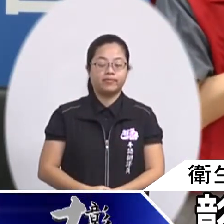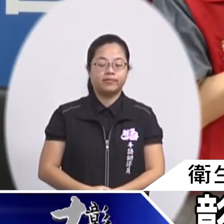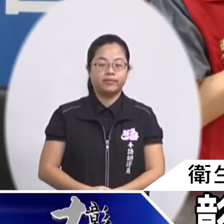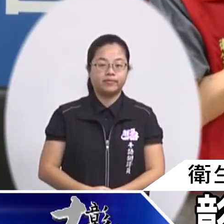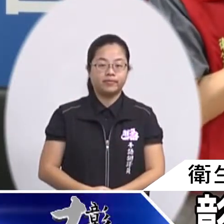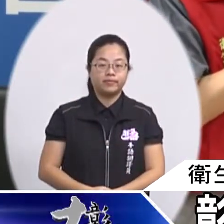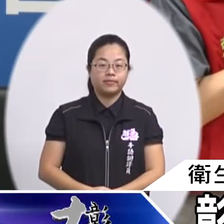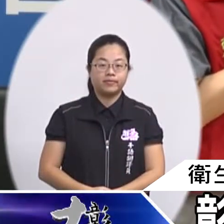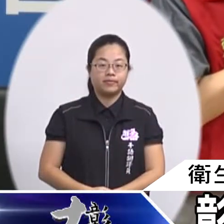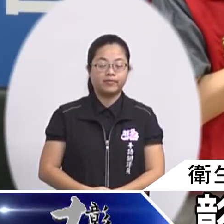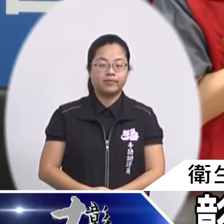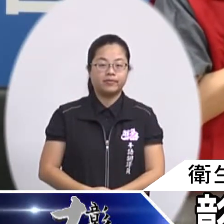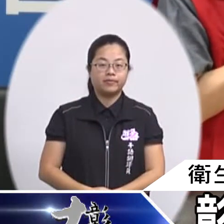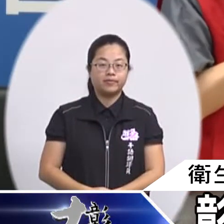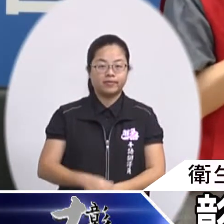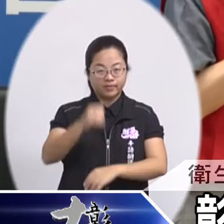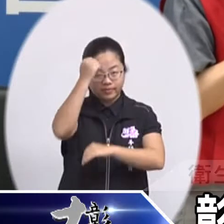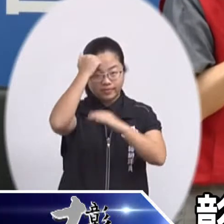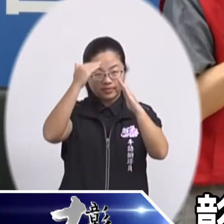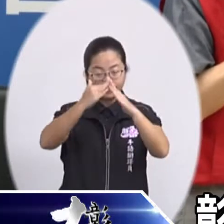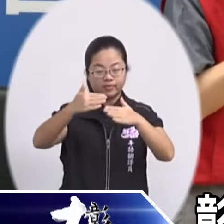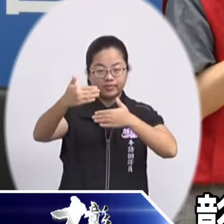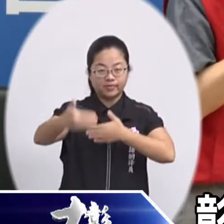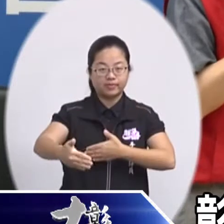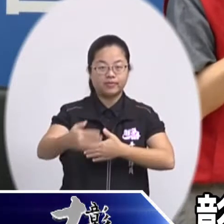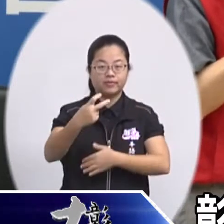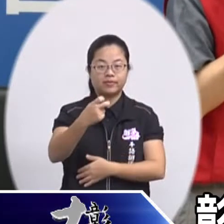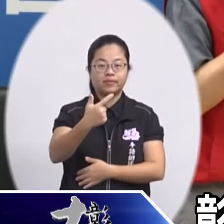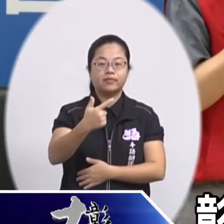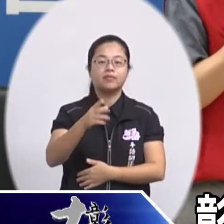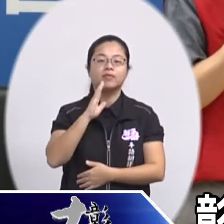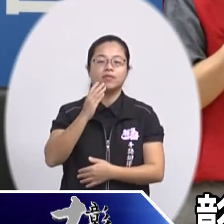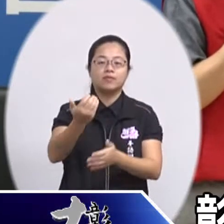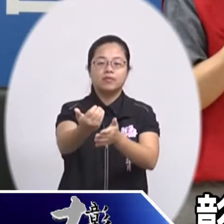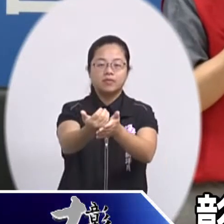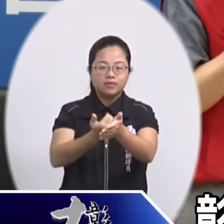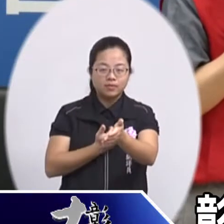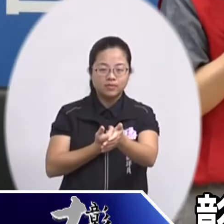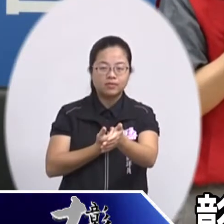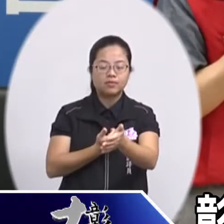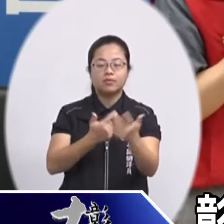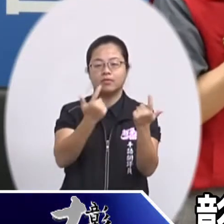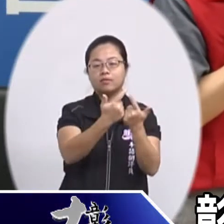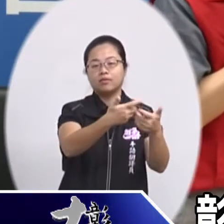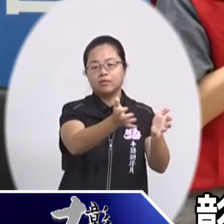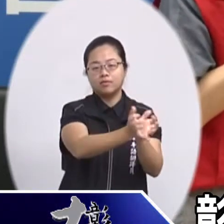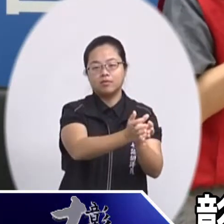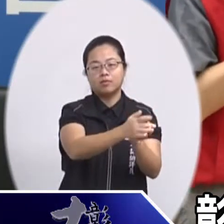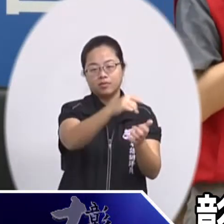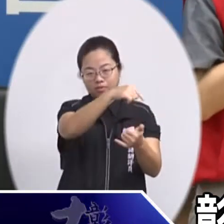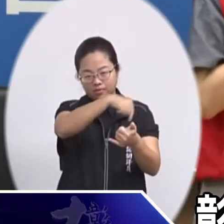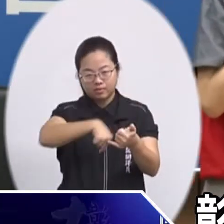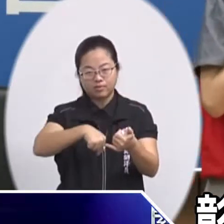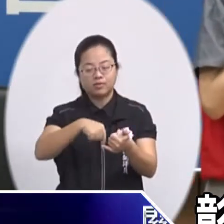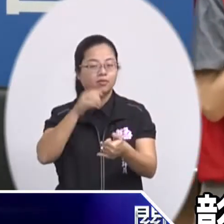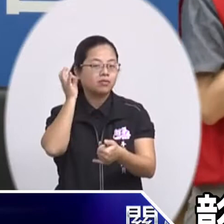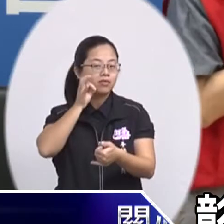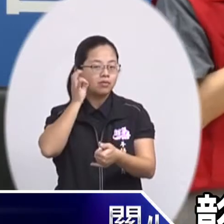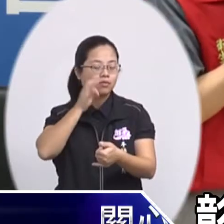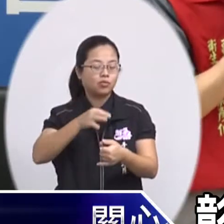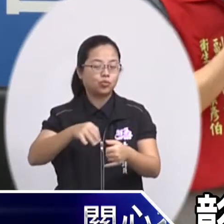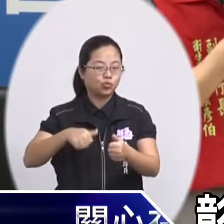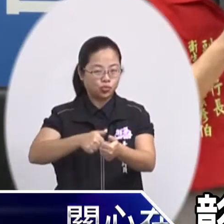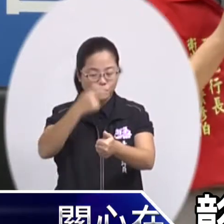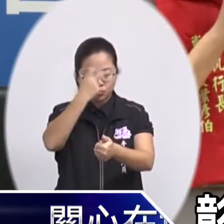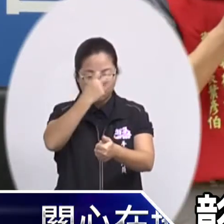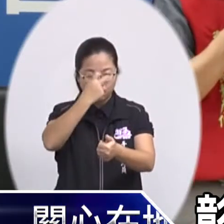维持。哦，那居家隔离人数26个，就是之前。有一位北部来的个案哦，框列了将近十几个人哦，所